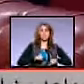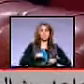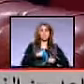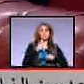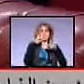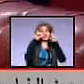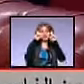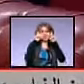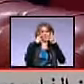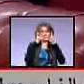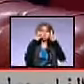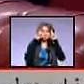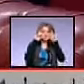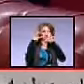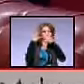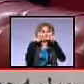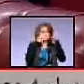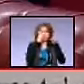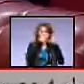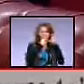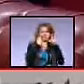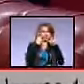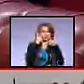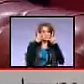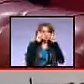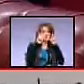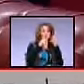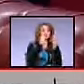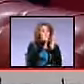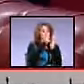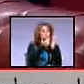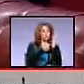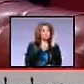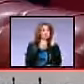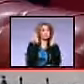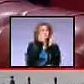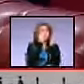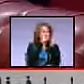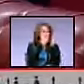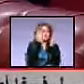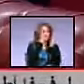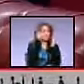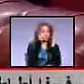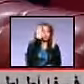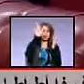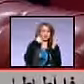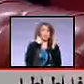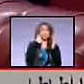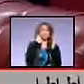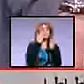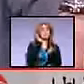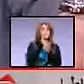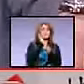عمل لي تيست كاميرا، وبعدين قال لي انا هدي لك مشهد عايزك تذاكره كويس جدا، وبكره نتقابل عندي في